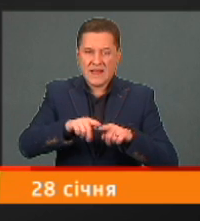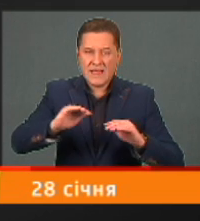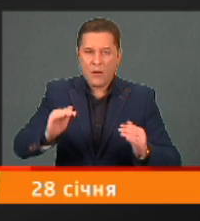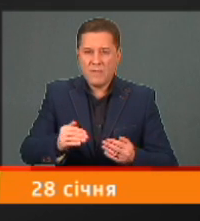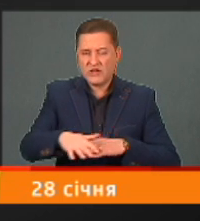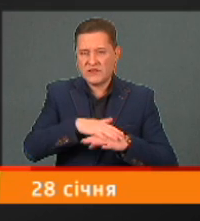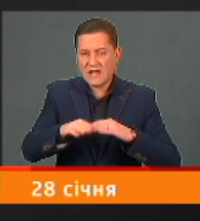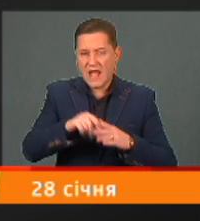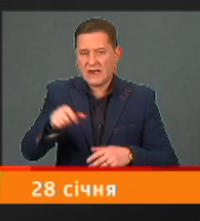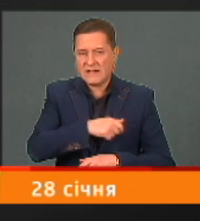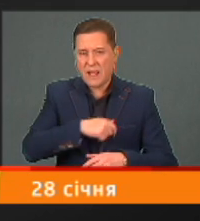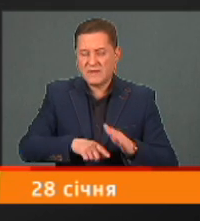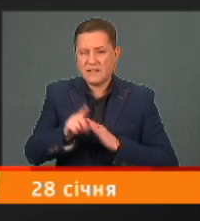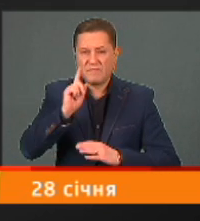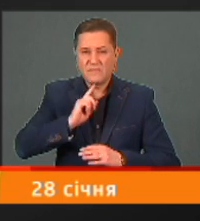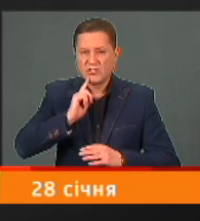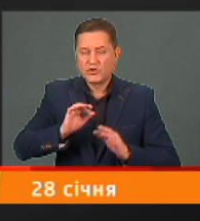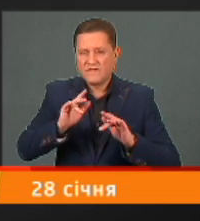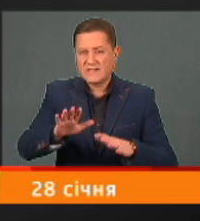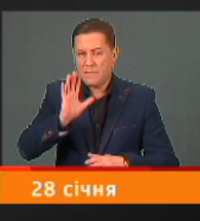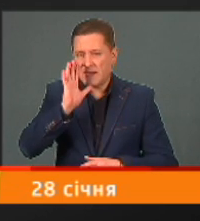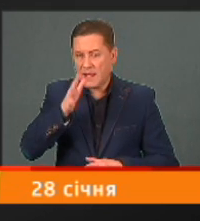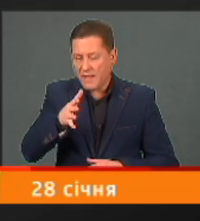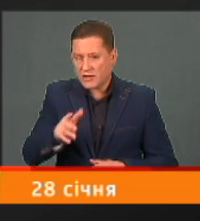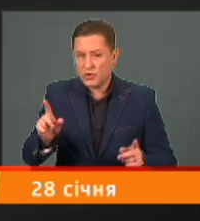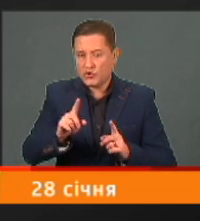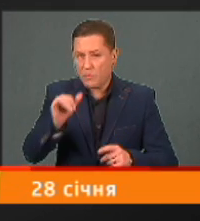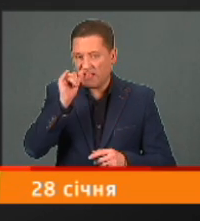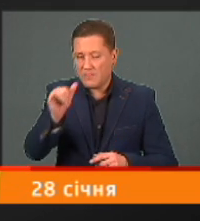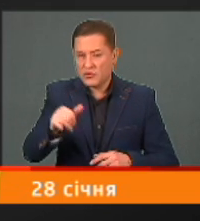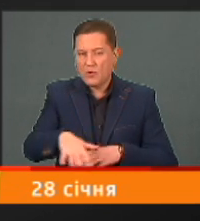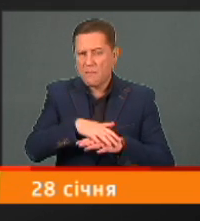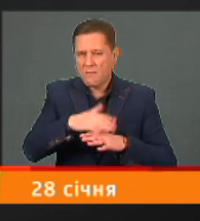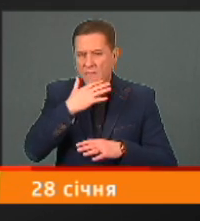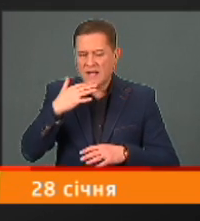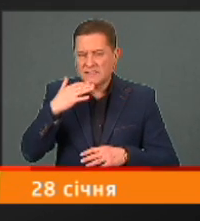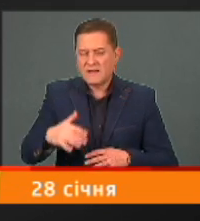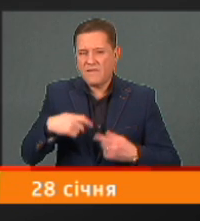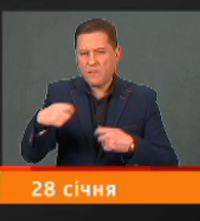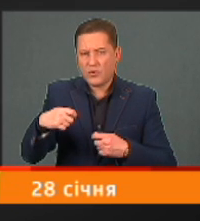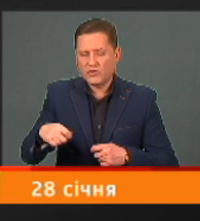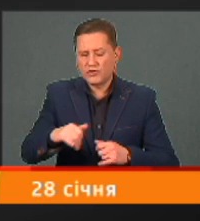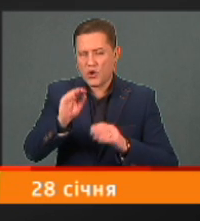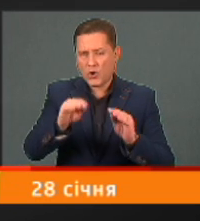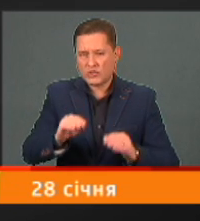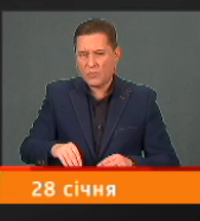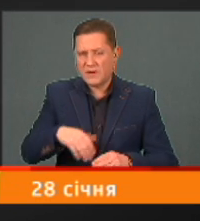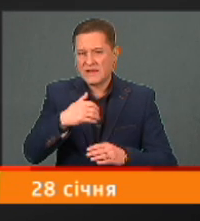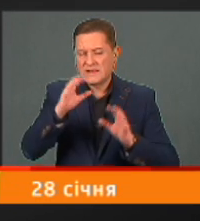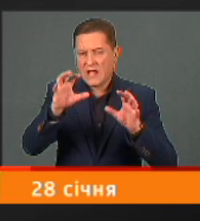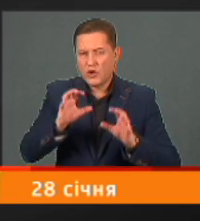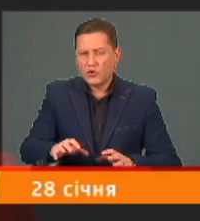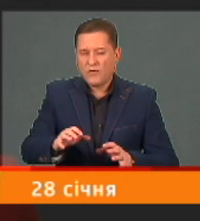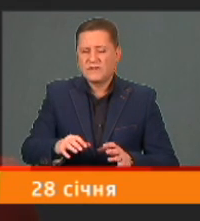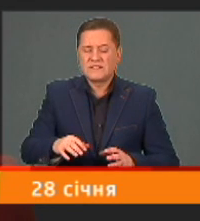нардепи запроваджували як тимчасовий захід на 5 років, аби не допустити масового продажу, розробити законодавство та встановити правила